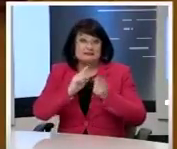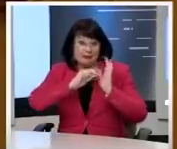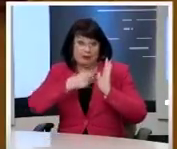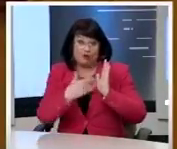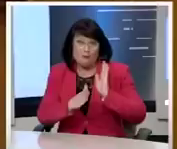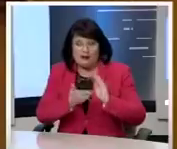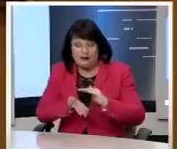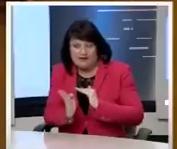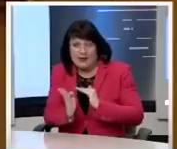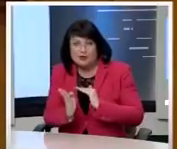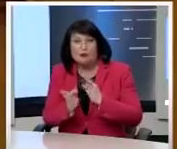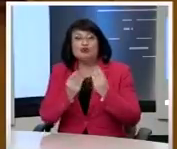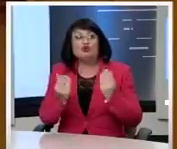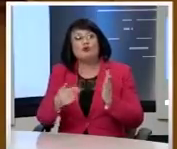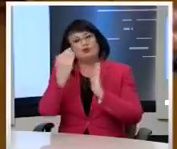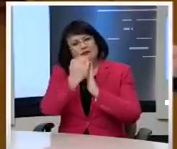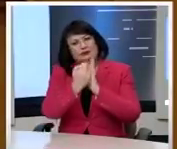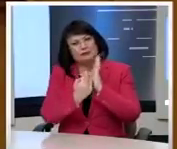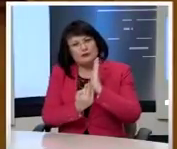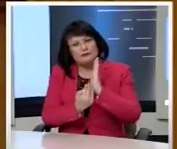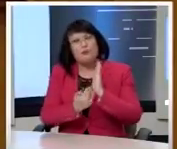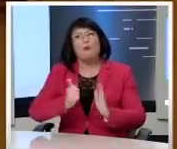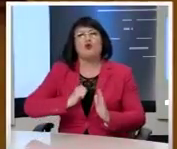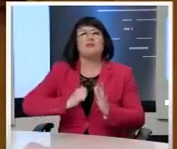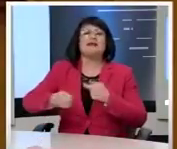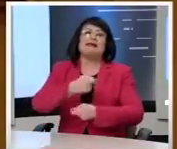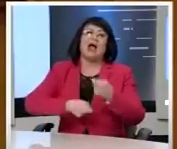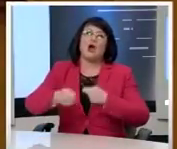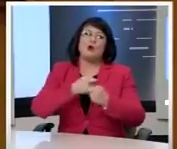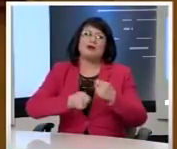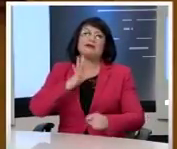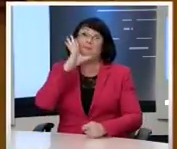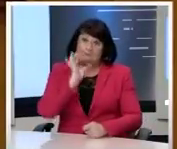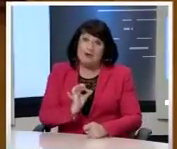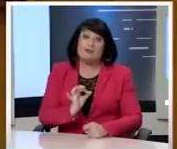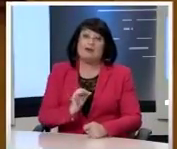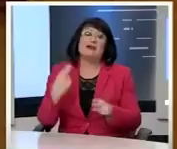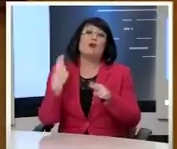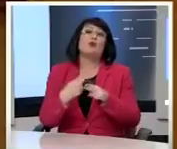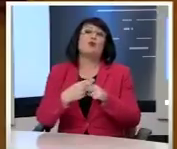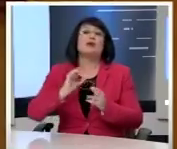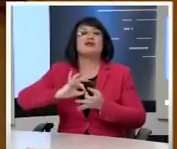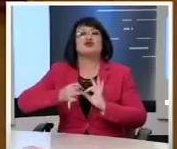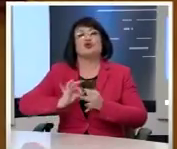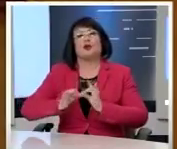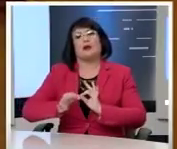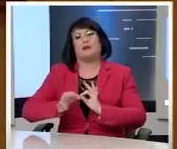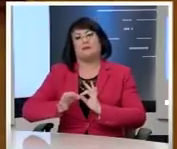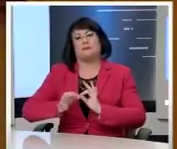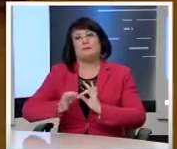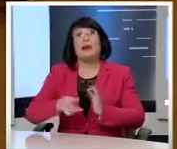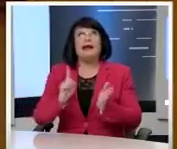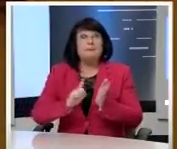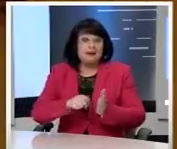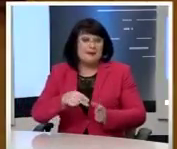μνημόνια, με τρόπο και προϋποθέσεις να βγούμε και στις αγορές, είναι πράγματι ένα γεγονός που έχει ιστορική σημασία. Αρκεί να το